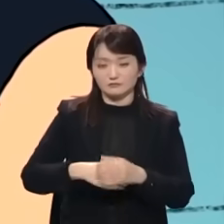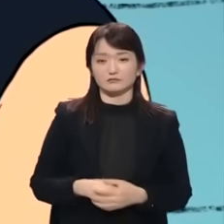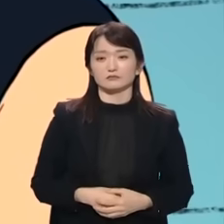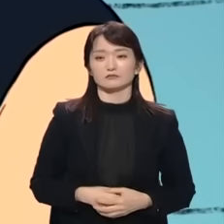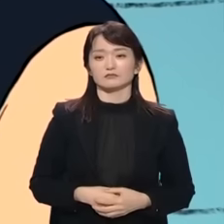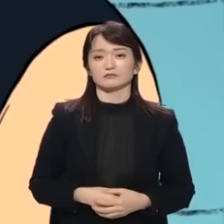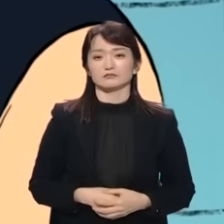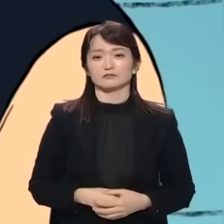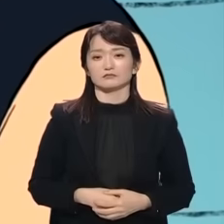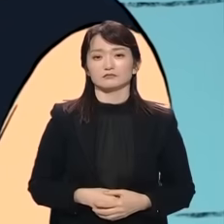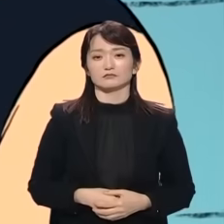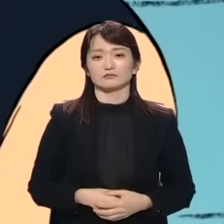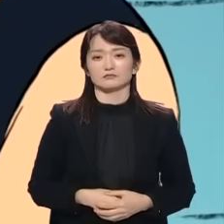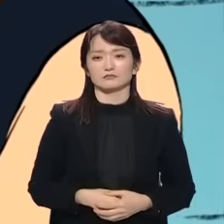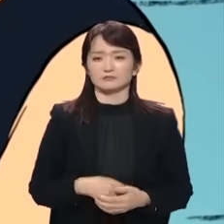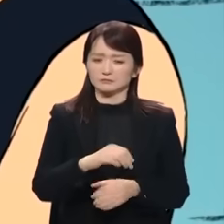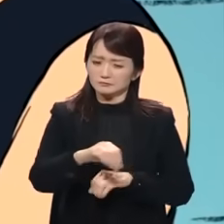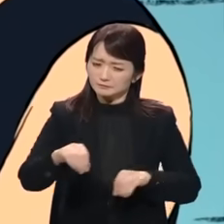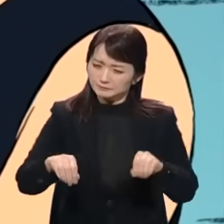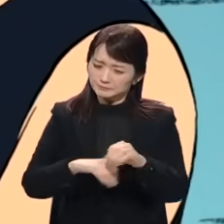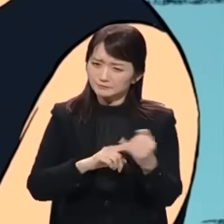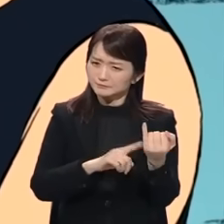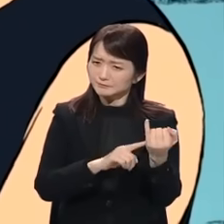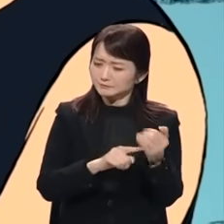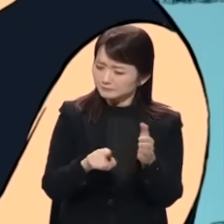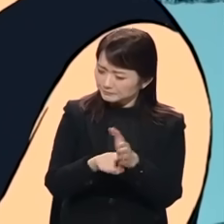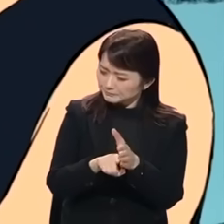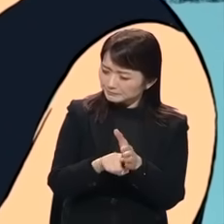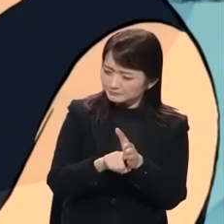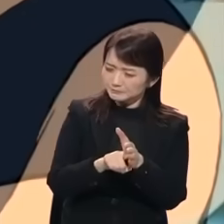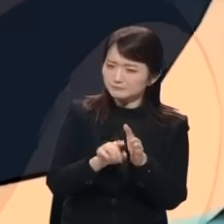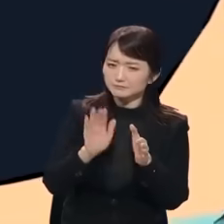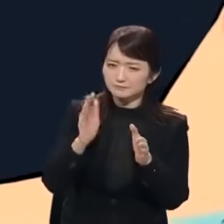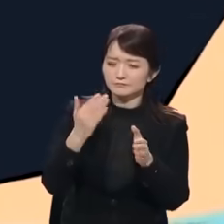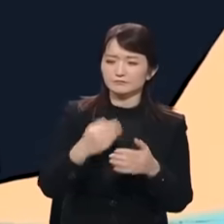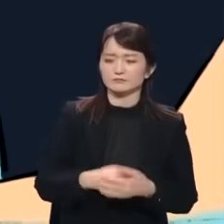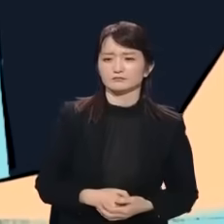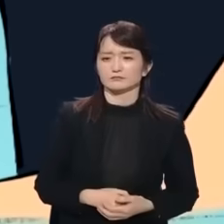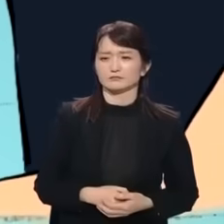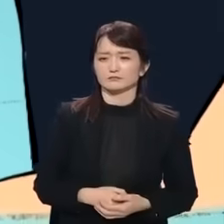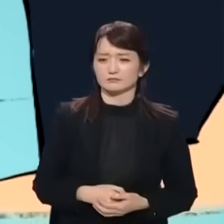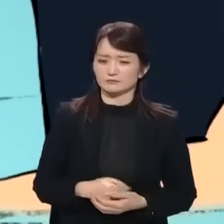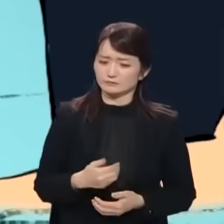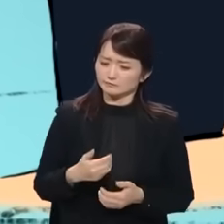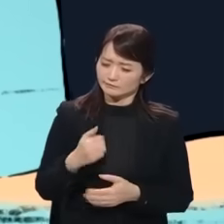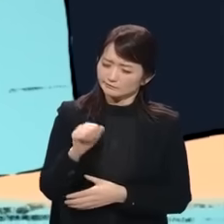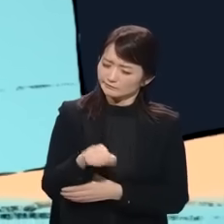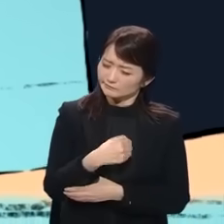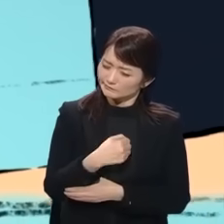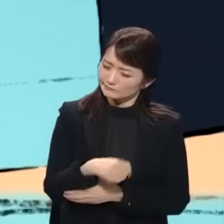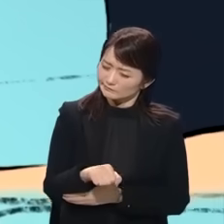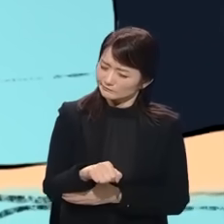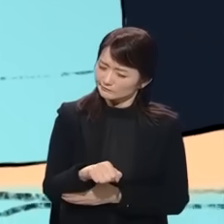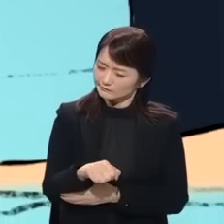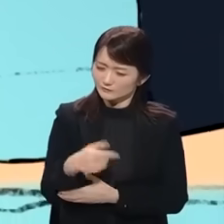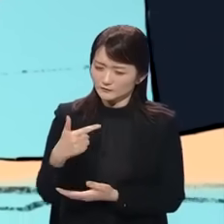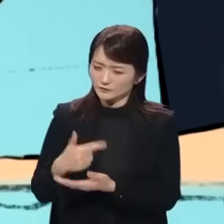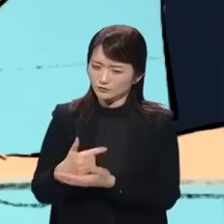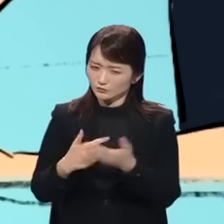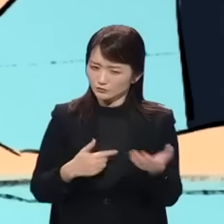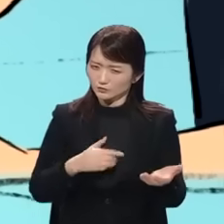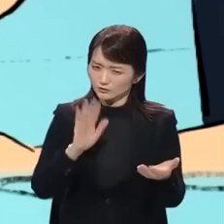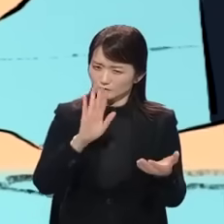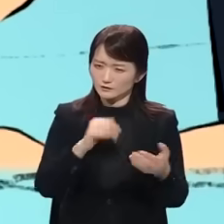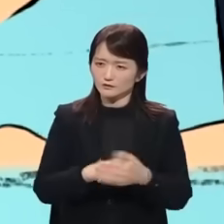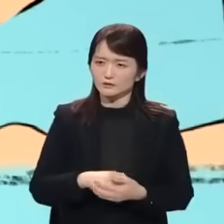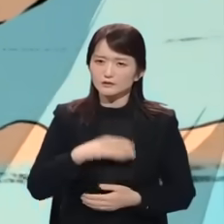그니까이이 상황이 되니까 오히려 제보자도 믿을 수밖에 없는 거예요 게다가 뭔가 깨림 치관게 있으면 저걸 안 좋겠지 하는 생각을 스스 했을 거예요